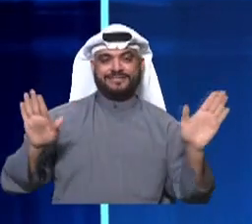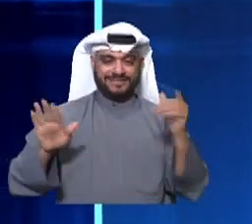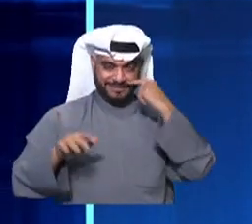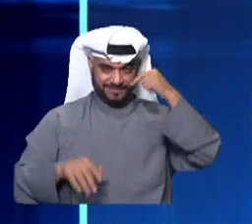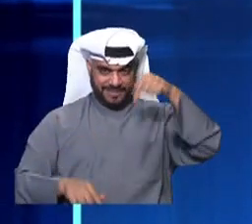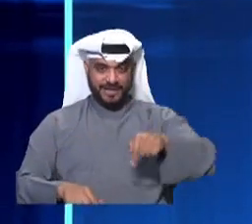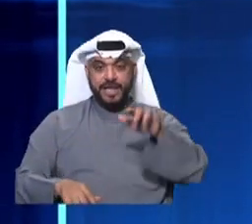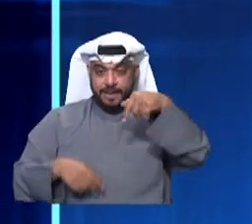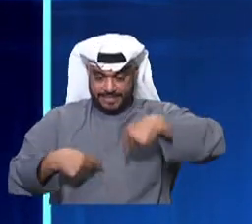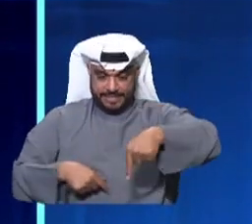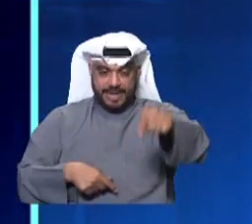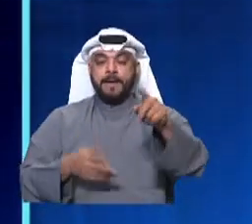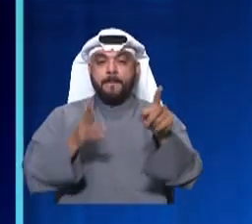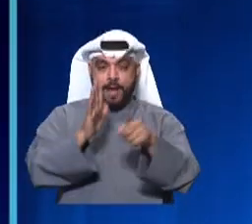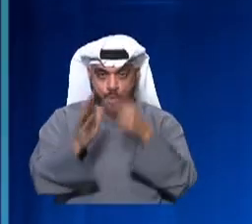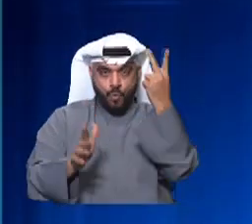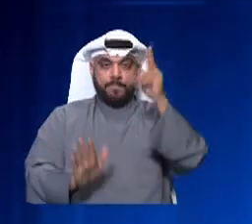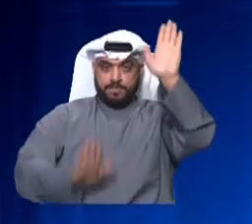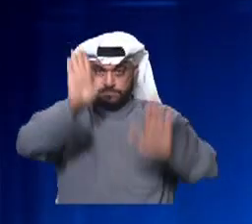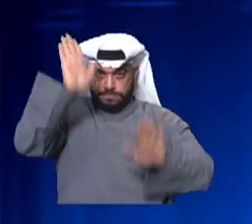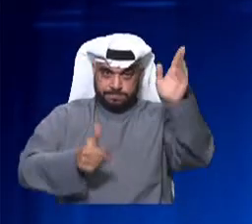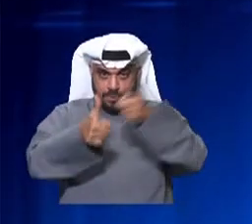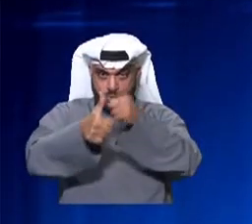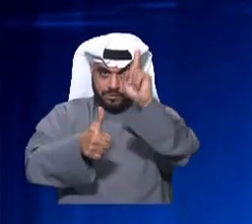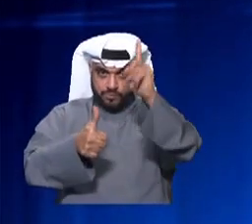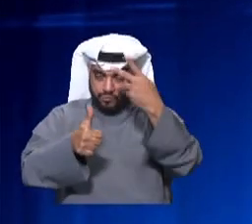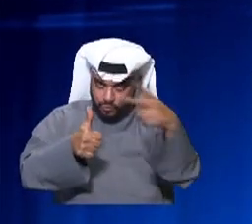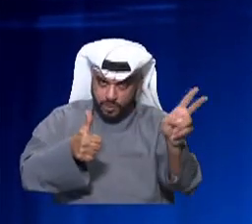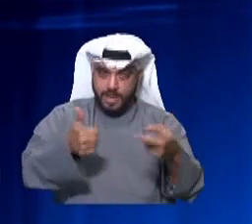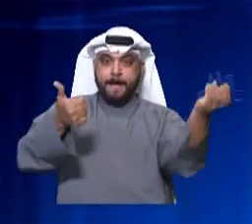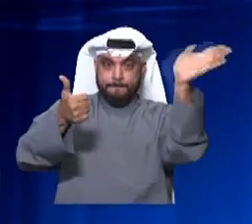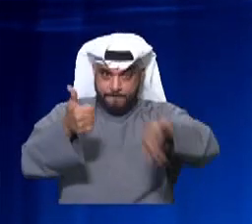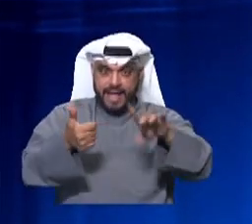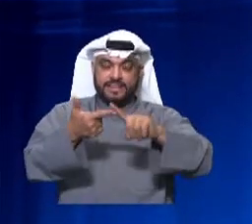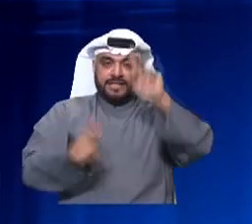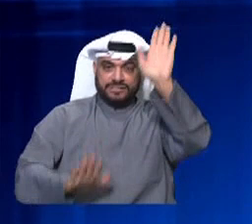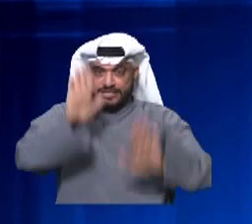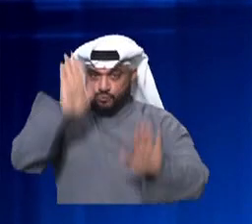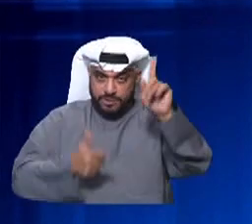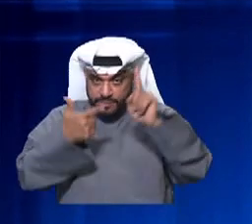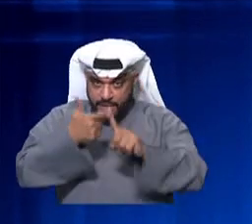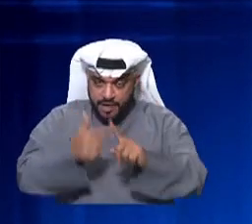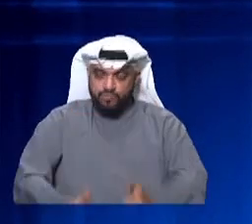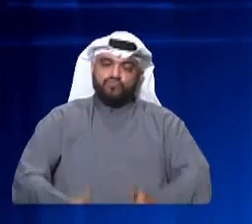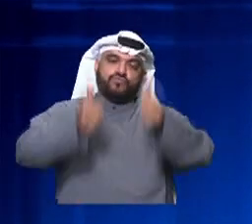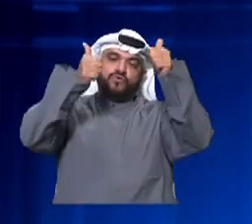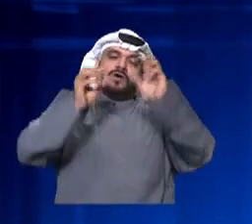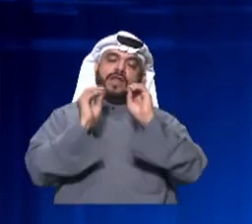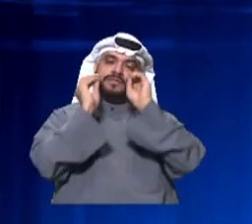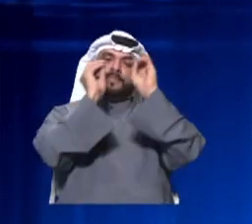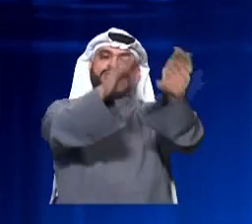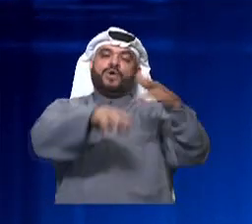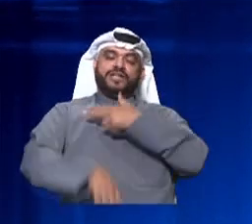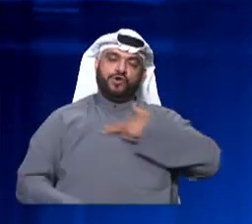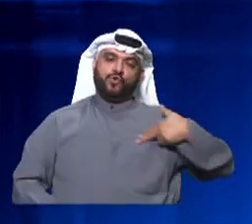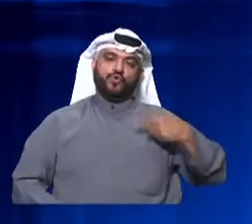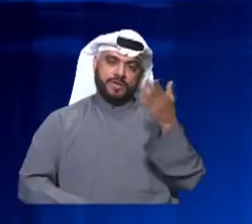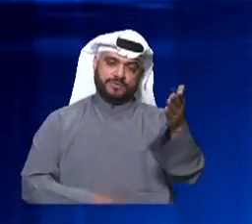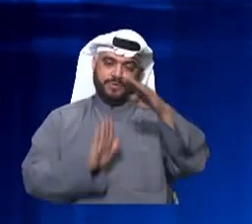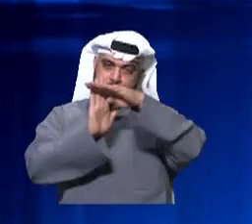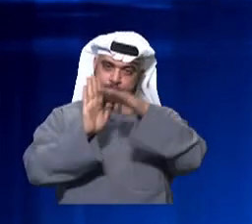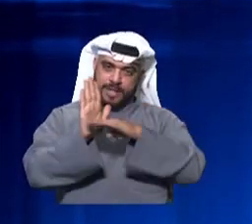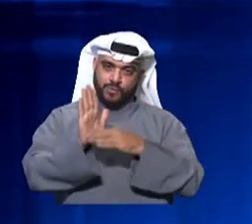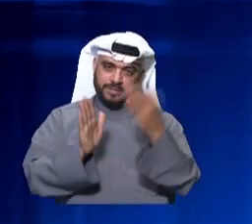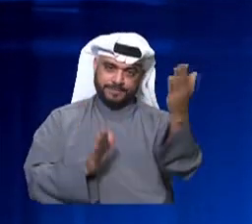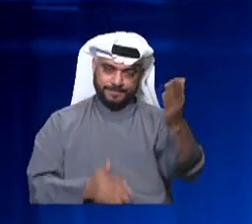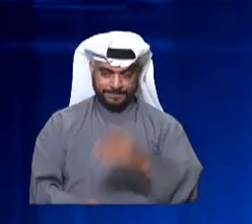تقارير اللجان البرلمانية عن الاقتراحات بقوانين ومشروعات القوانين المدرجة على جدول الأعمال.